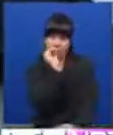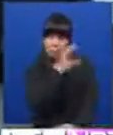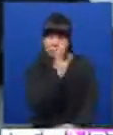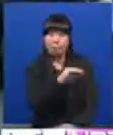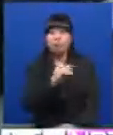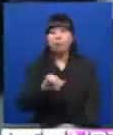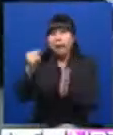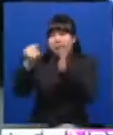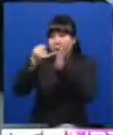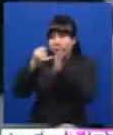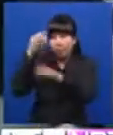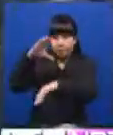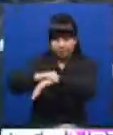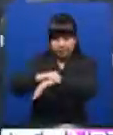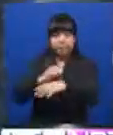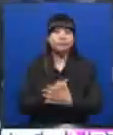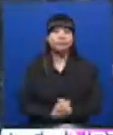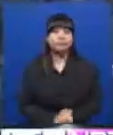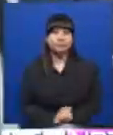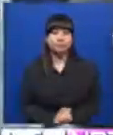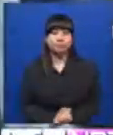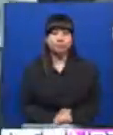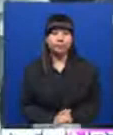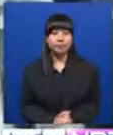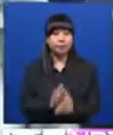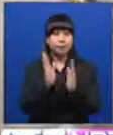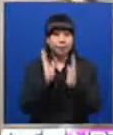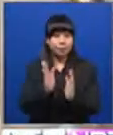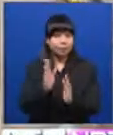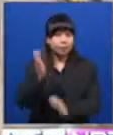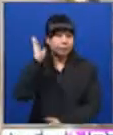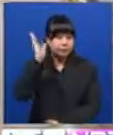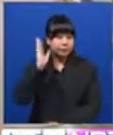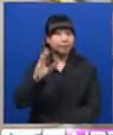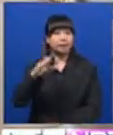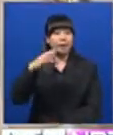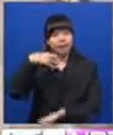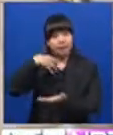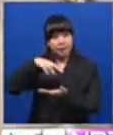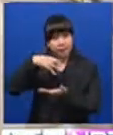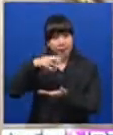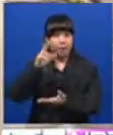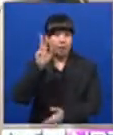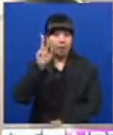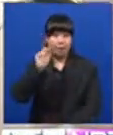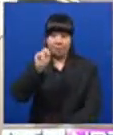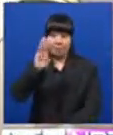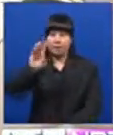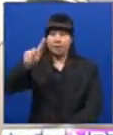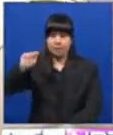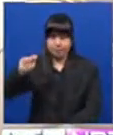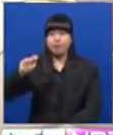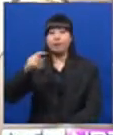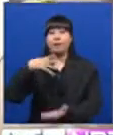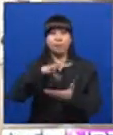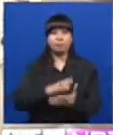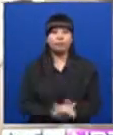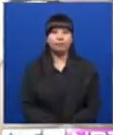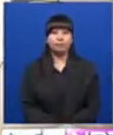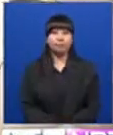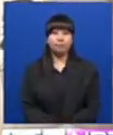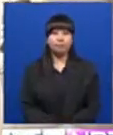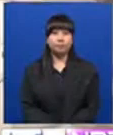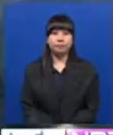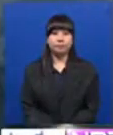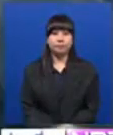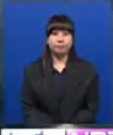พื่อง่ายในการจับกุมสัญชัยปลื้มญาติถ่ายภาพเสกสมแจ้งกิจทีมข่าวเฉพาะกิจ NBT รายงาน